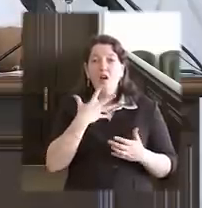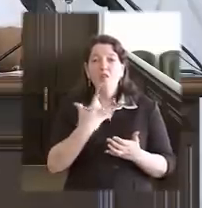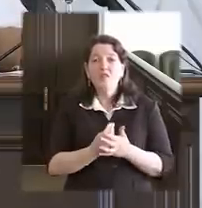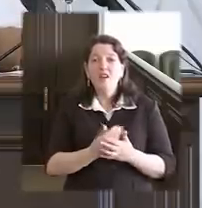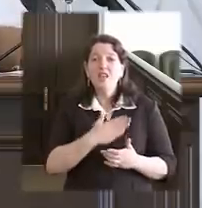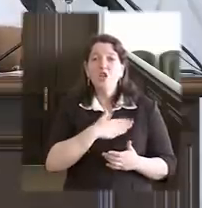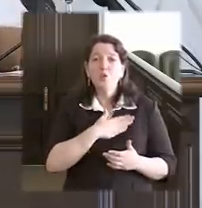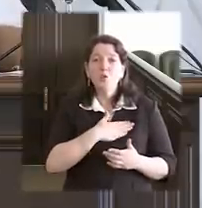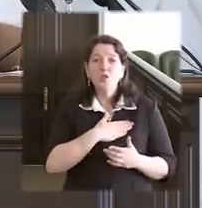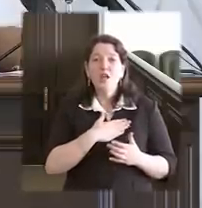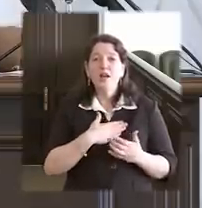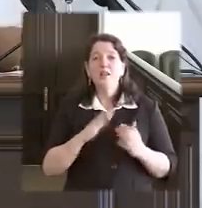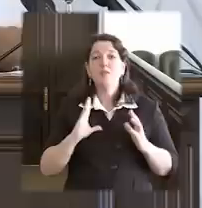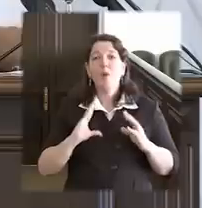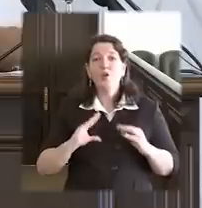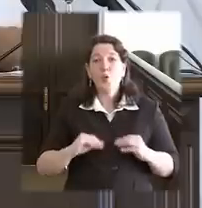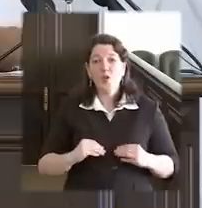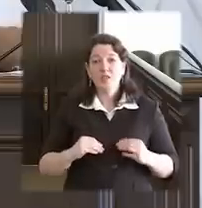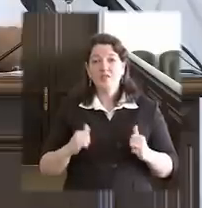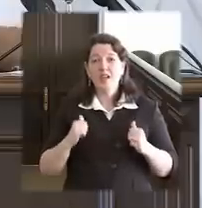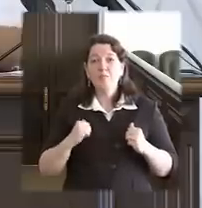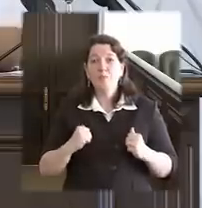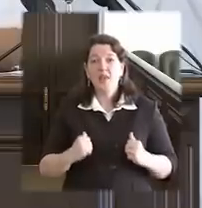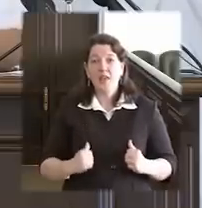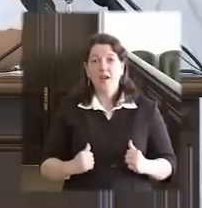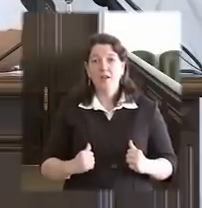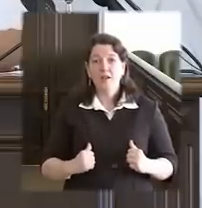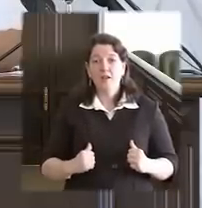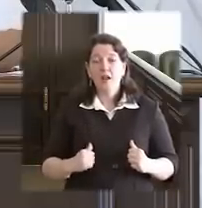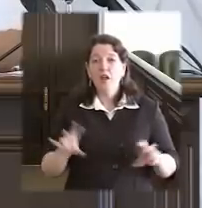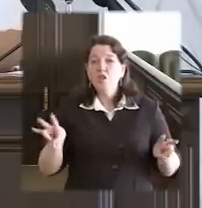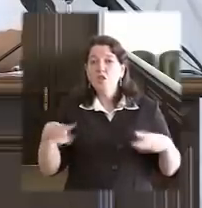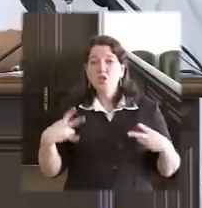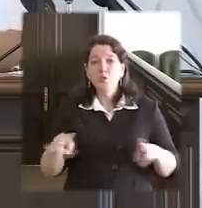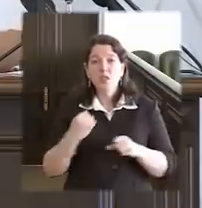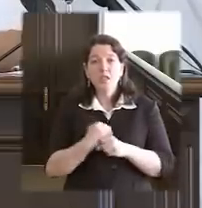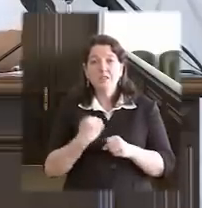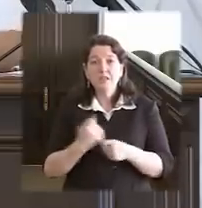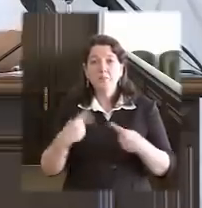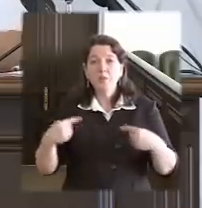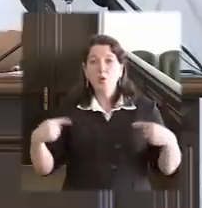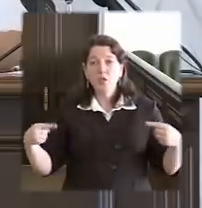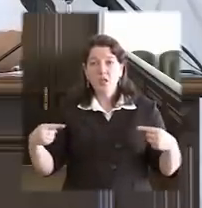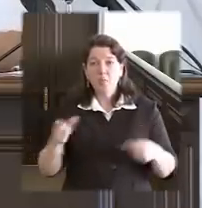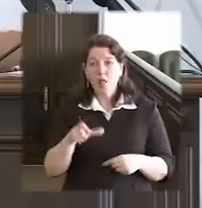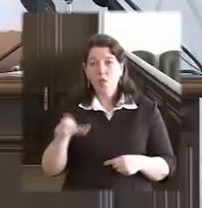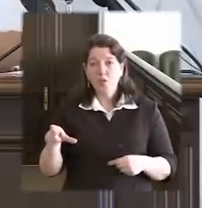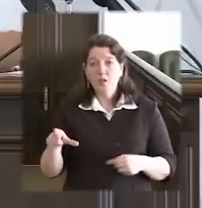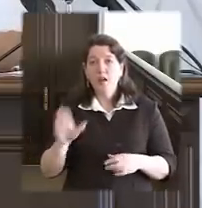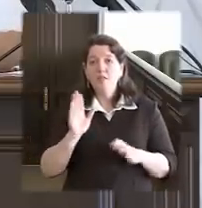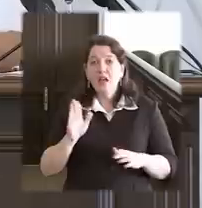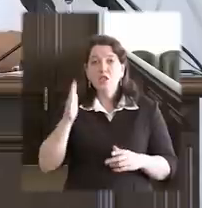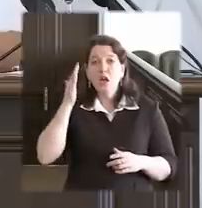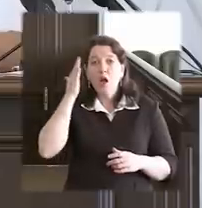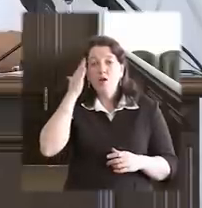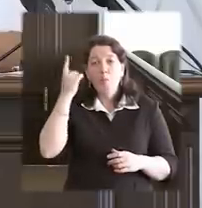мира, кто хочет счастья, если хотите, не делай, не только не делай зла другому человеку, а не мысли